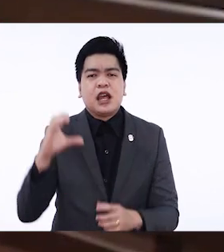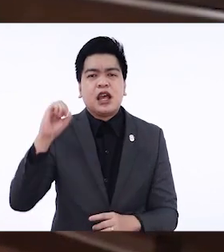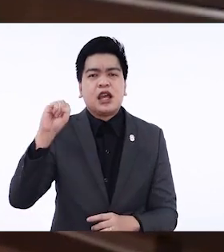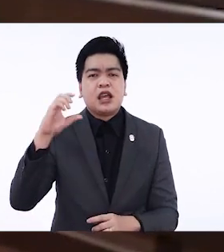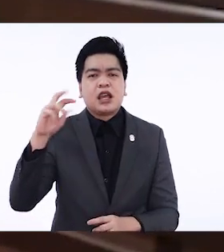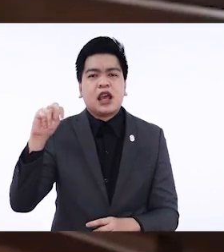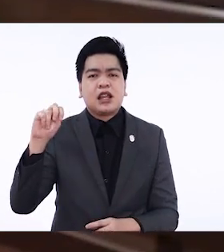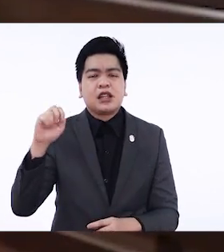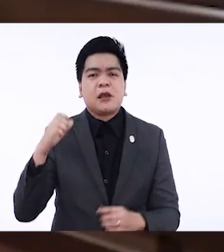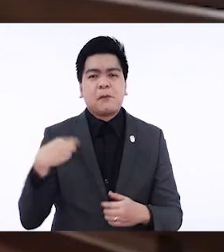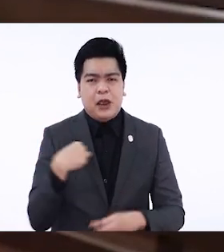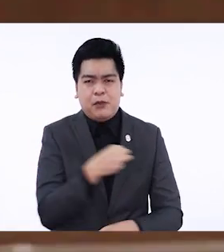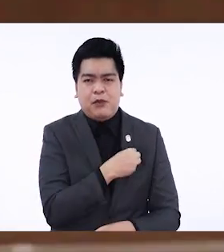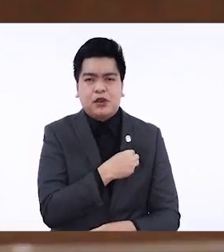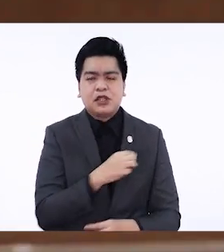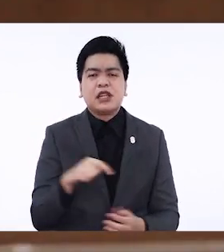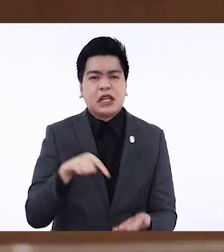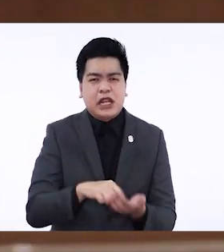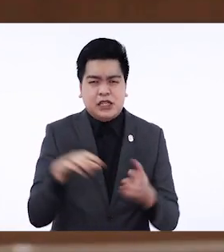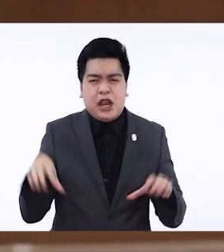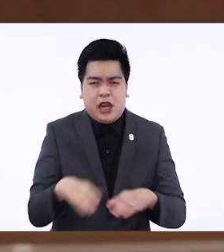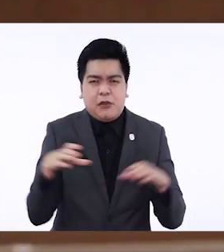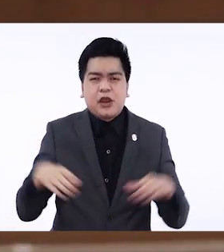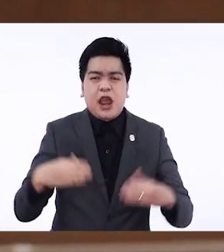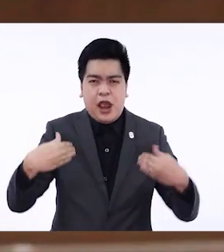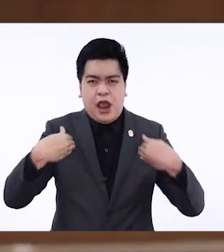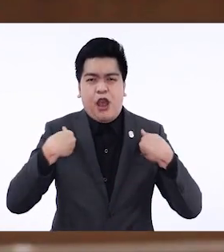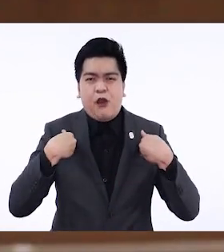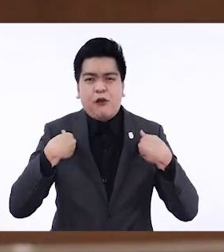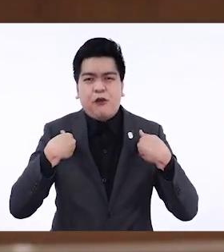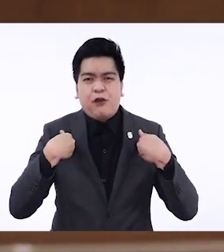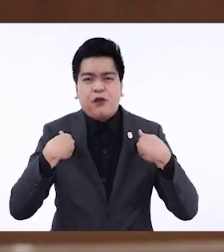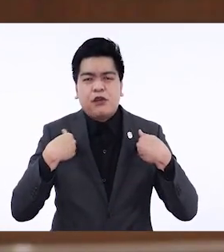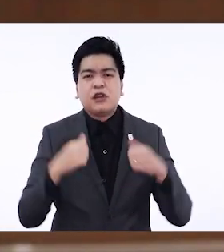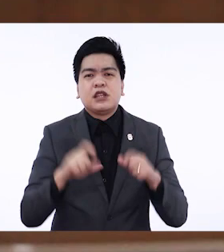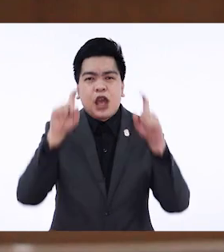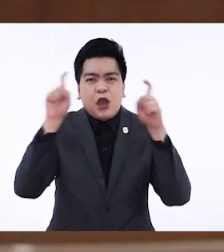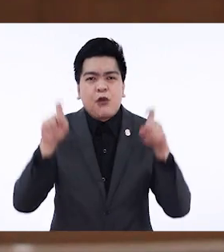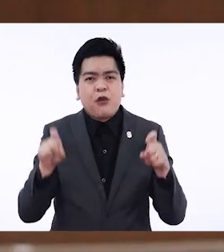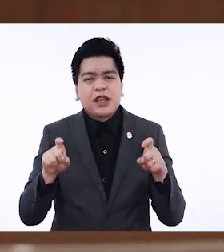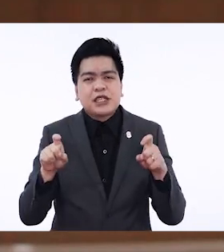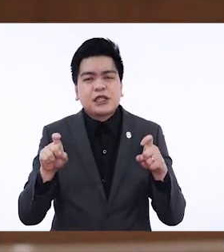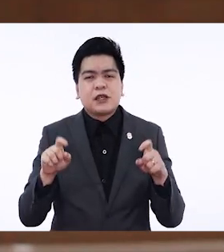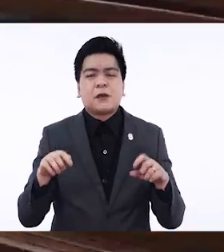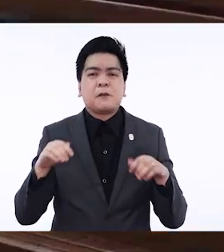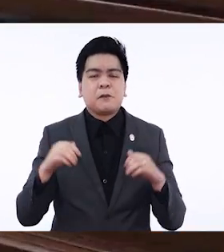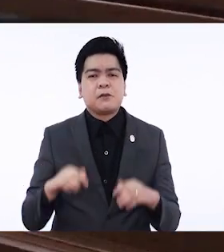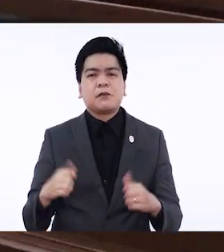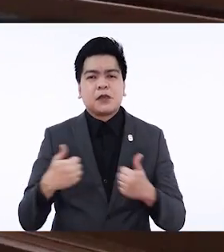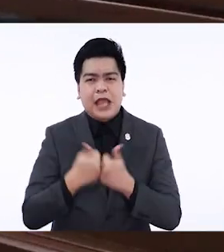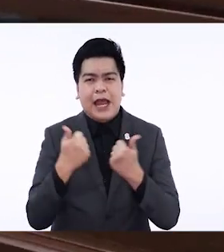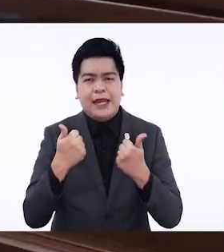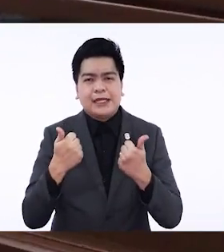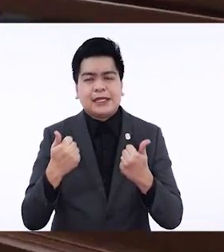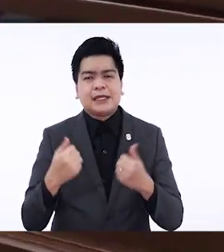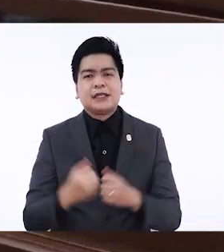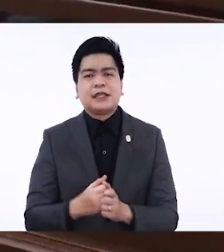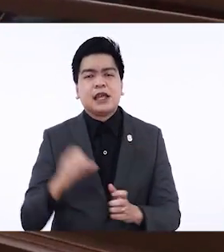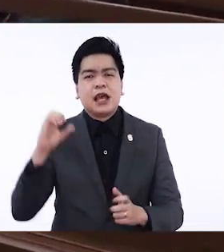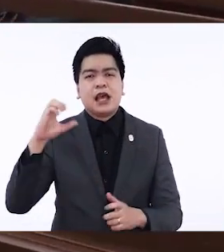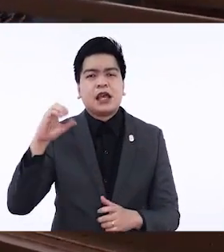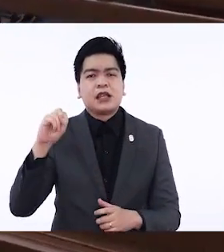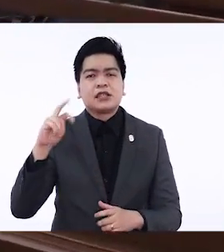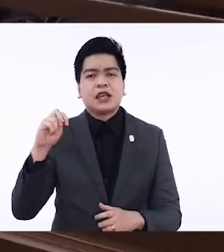ang aktibidad na ito na nagkaroon kami ng tagisan ng talino o tinatawag na Quiz Bee or SCAN Internal